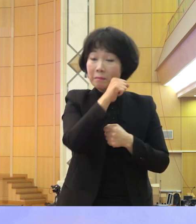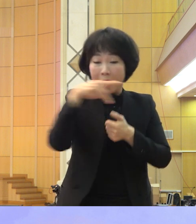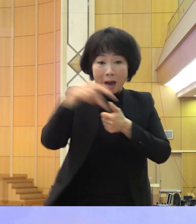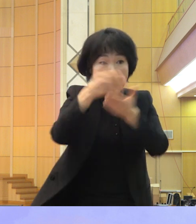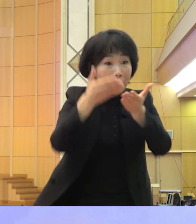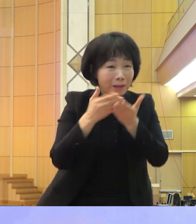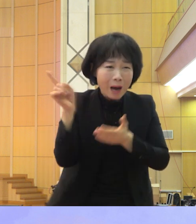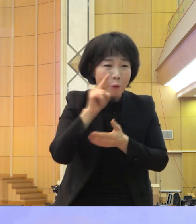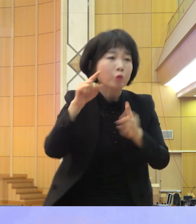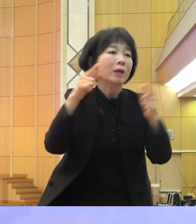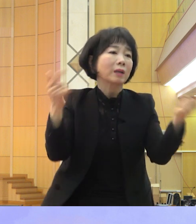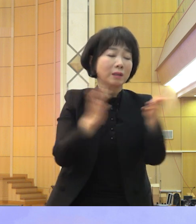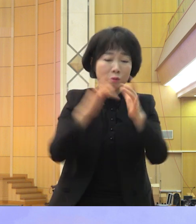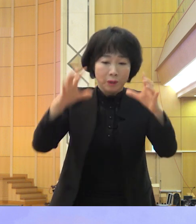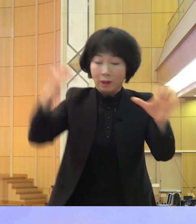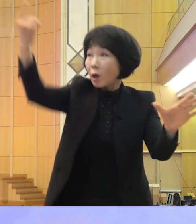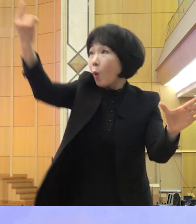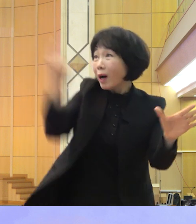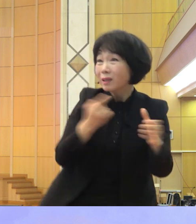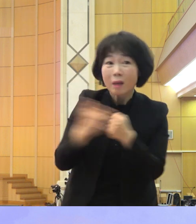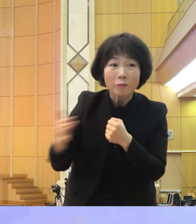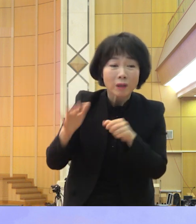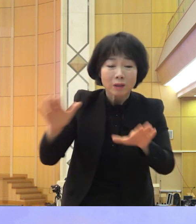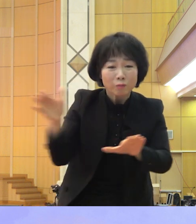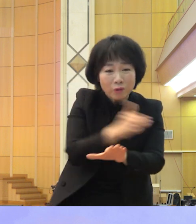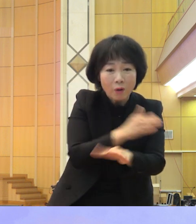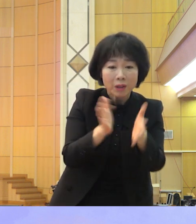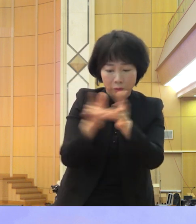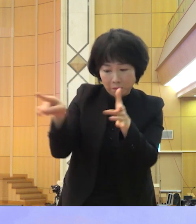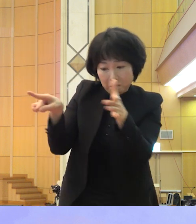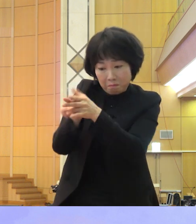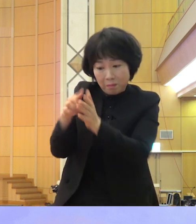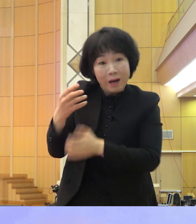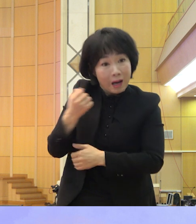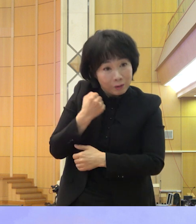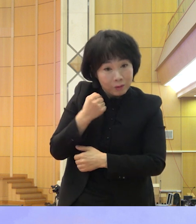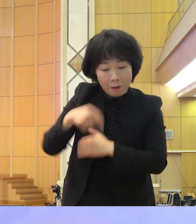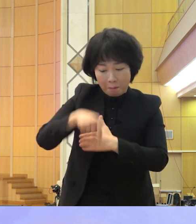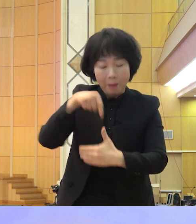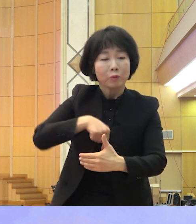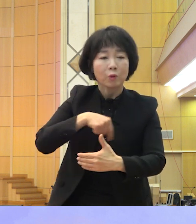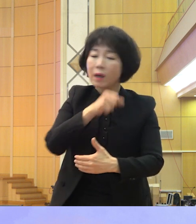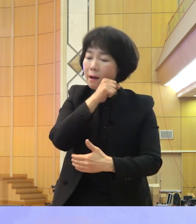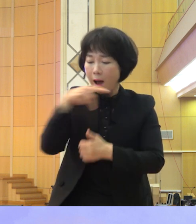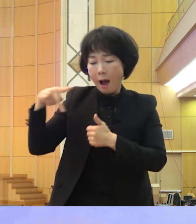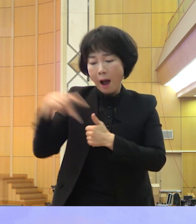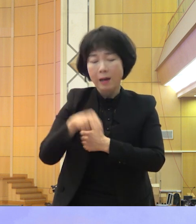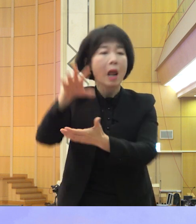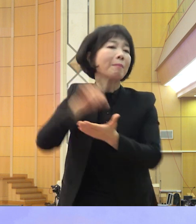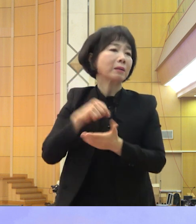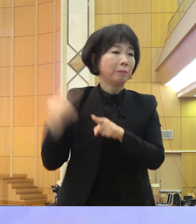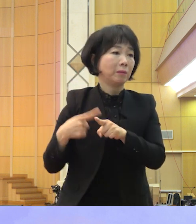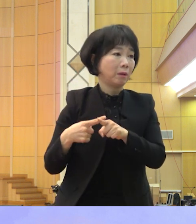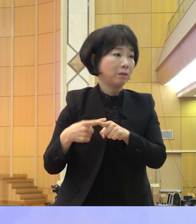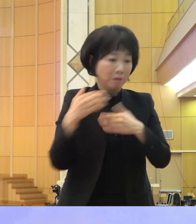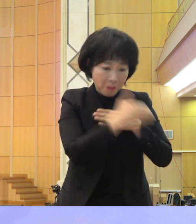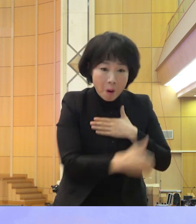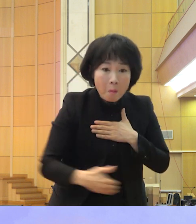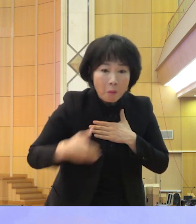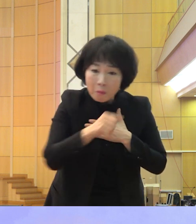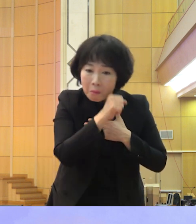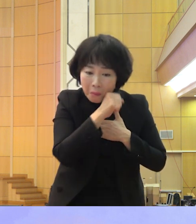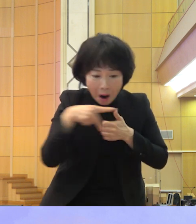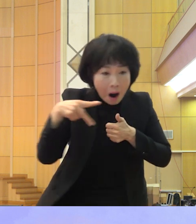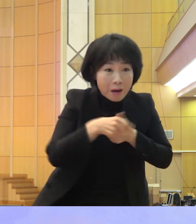이제 예수가 이 땅에 오신 이후로부터는 예수를 믿음으로 말미암아 마음에 할례 받는 것이지, 육신적으로